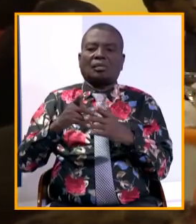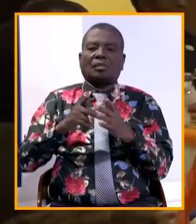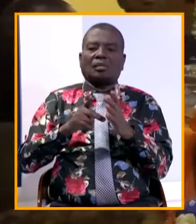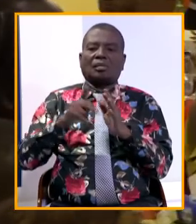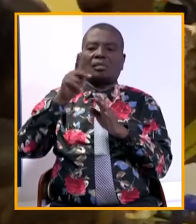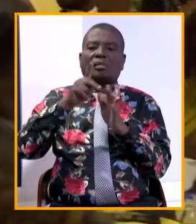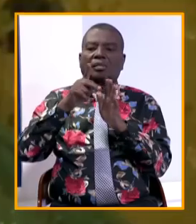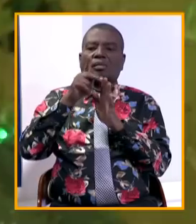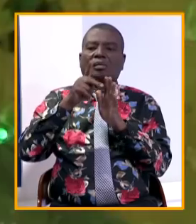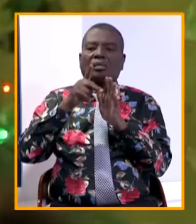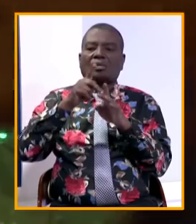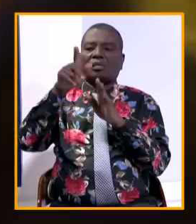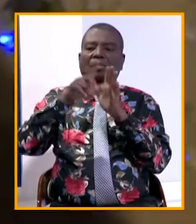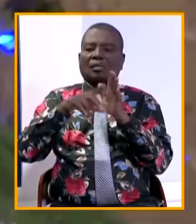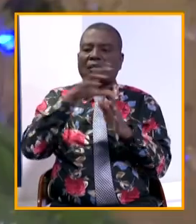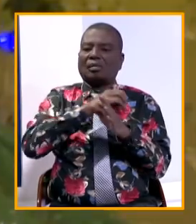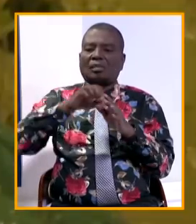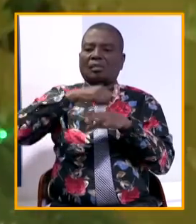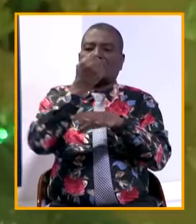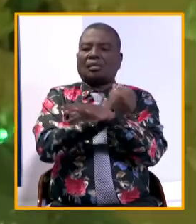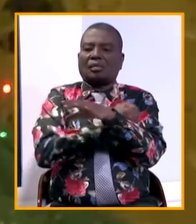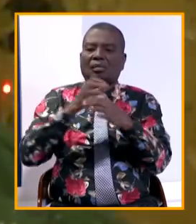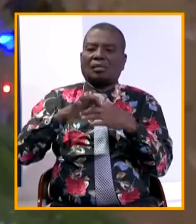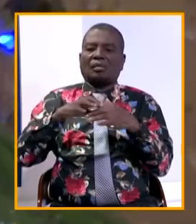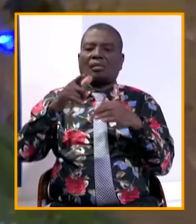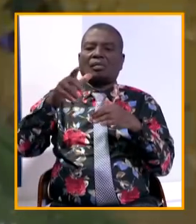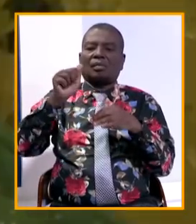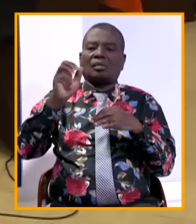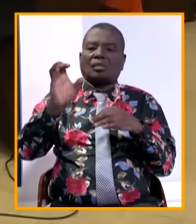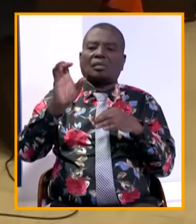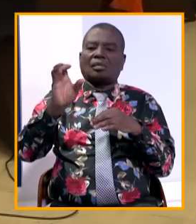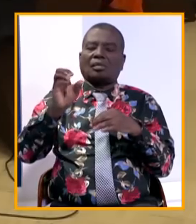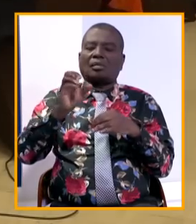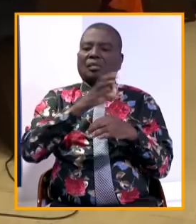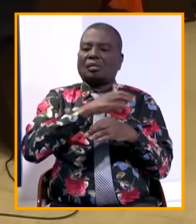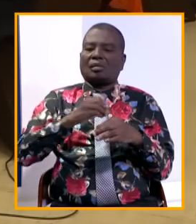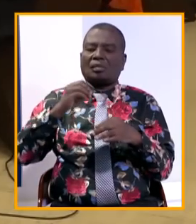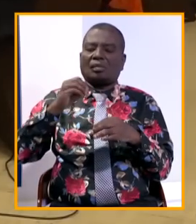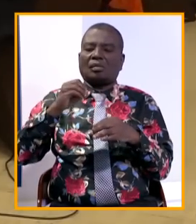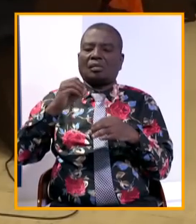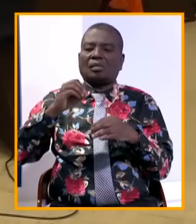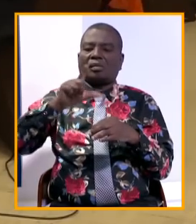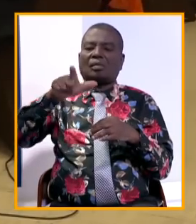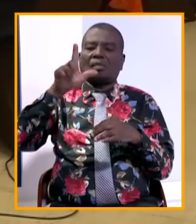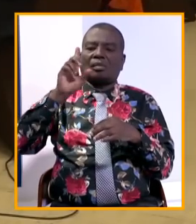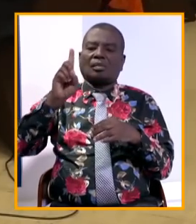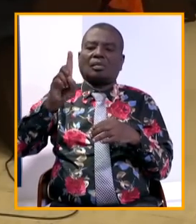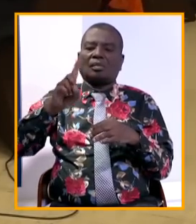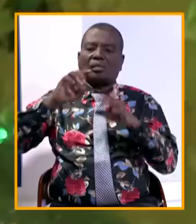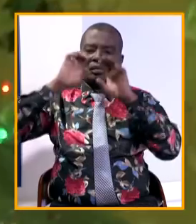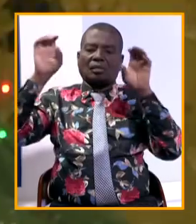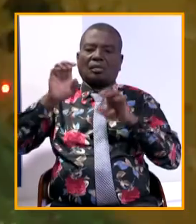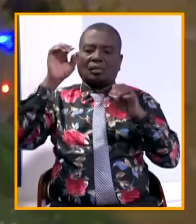l'intégration africaine REPSIAF et les autorités du district des Lacs. À leur initiative, la 21e édition de la fête de